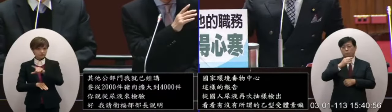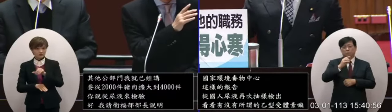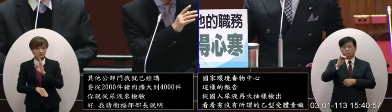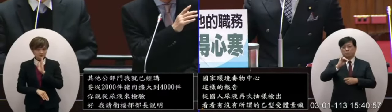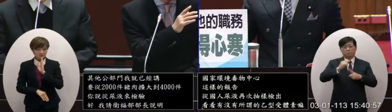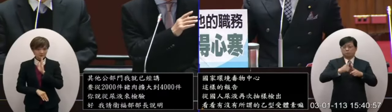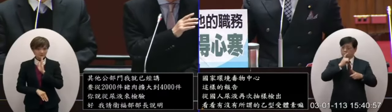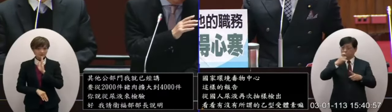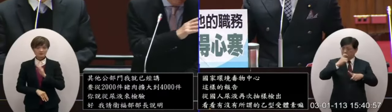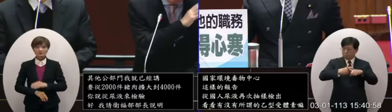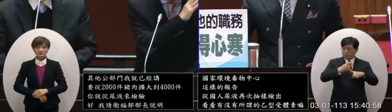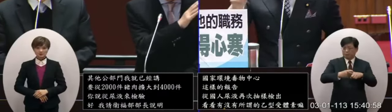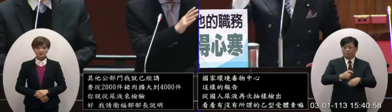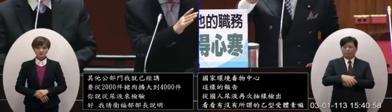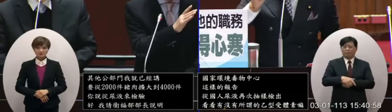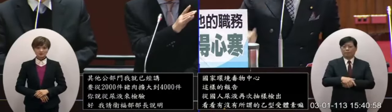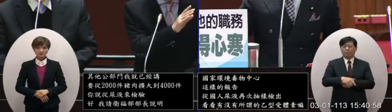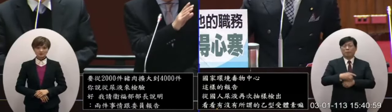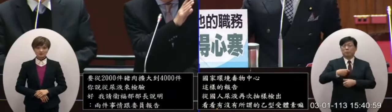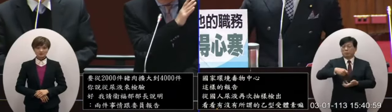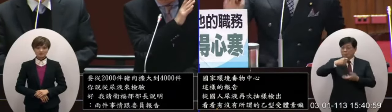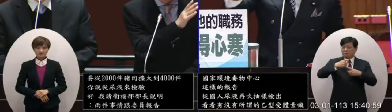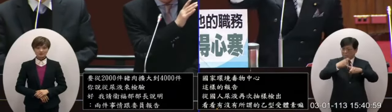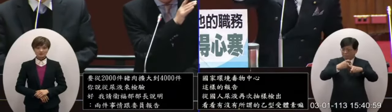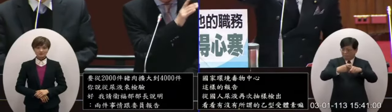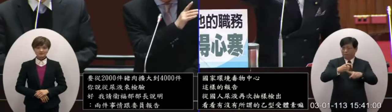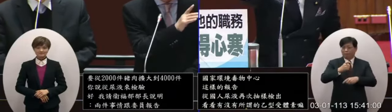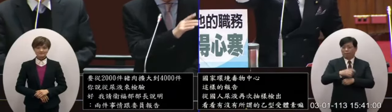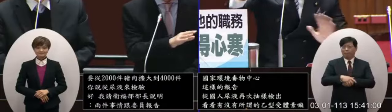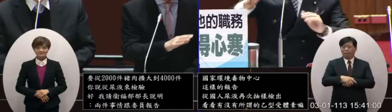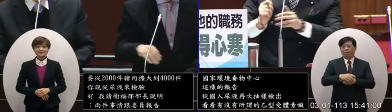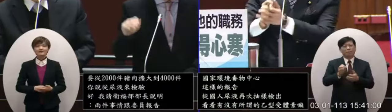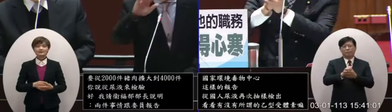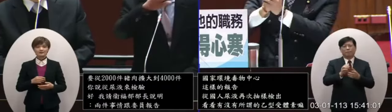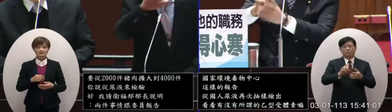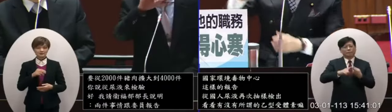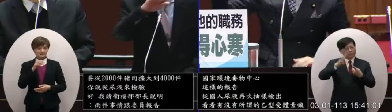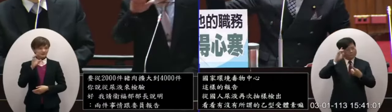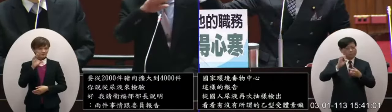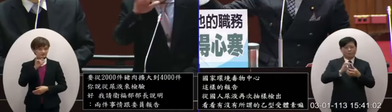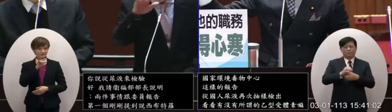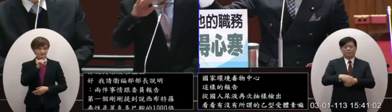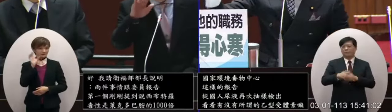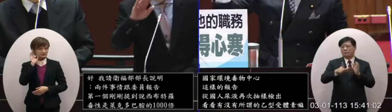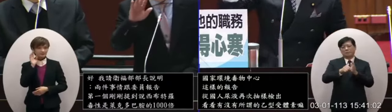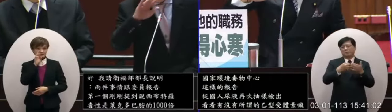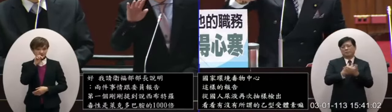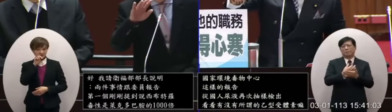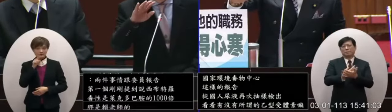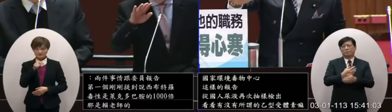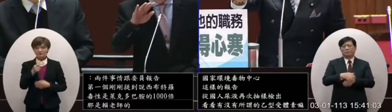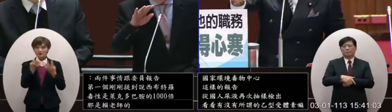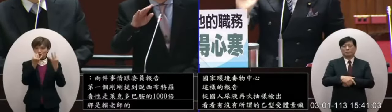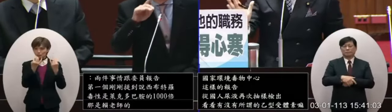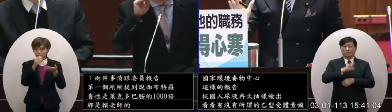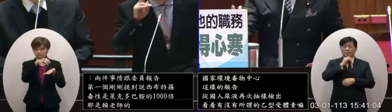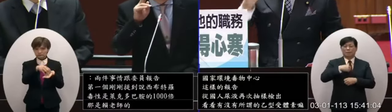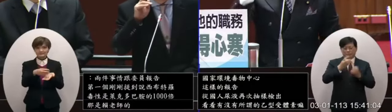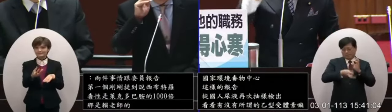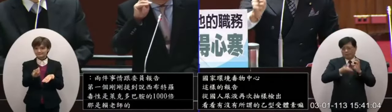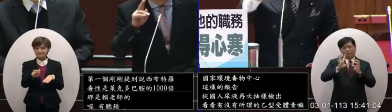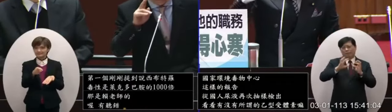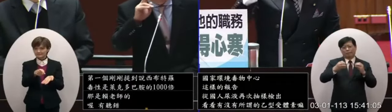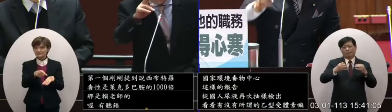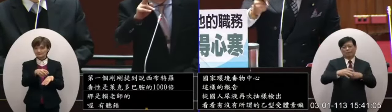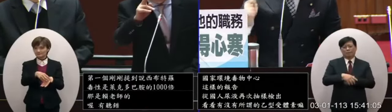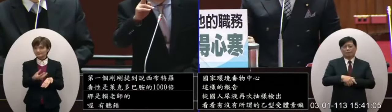说10倍啊。我说10倍啊， 他有听错。 对不起，不好意思哦，因为时间有限， 没有数据。 西部的我们不讨论。